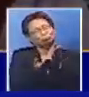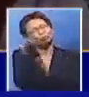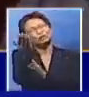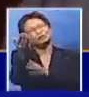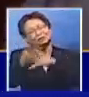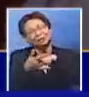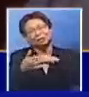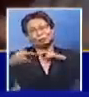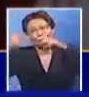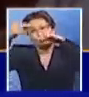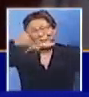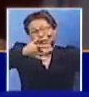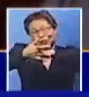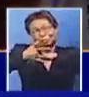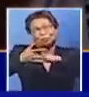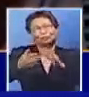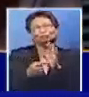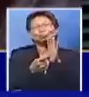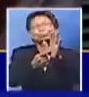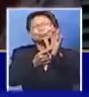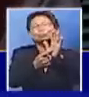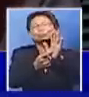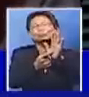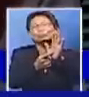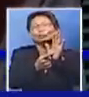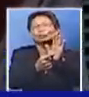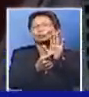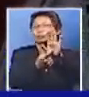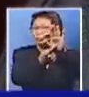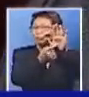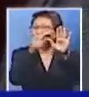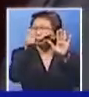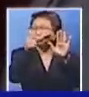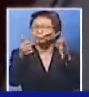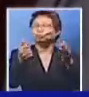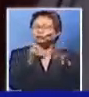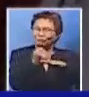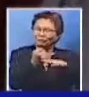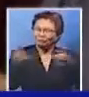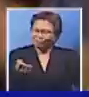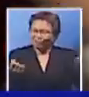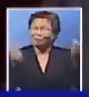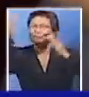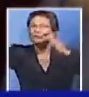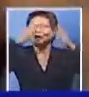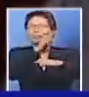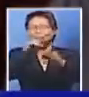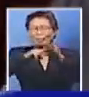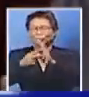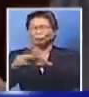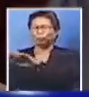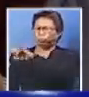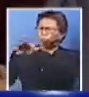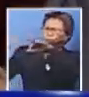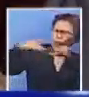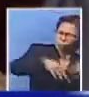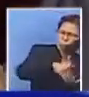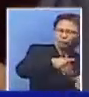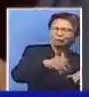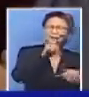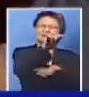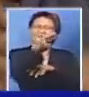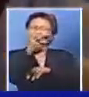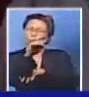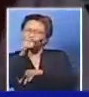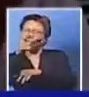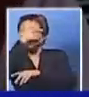untuk memberi gambaran baik kepada industri automotif negara. So maknanya orang akan ramai berhijrah ke sini sebab orang